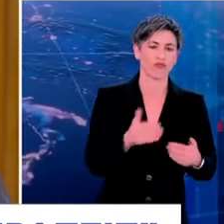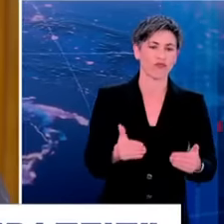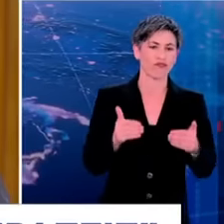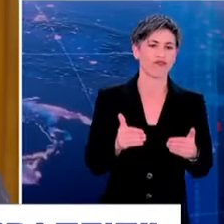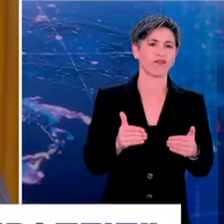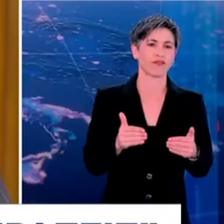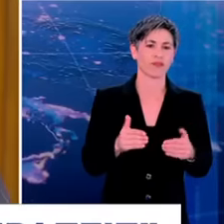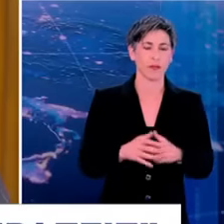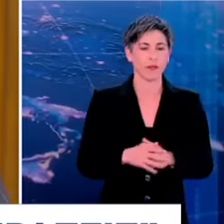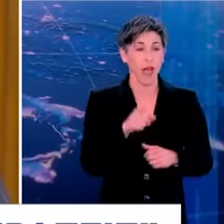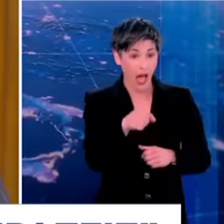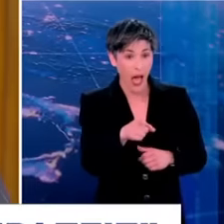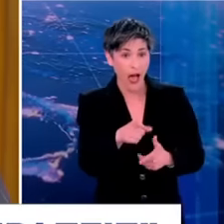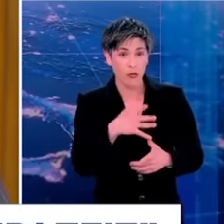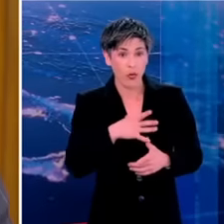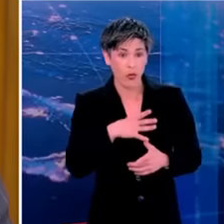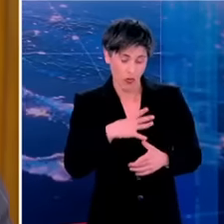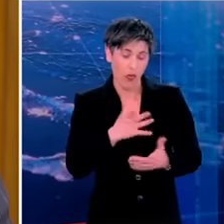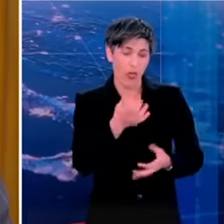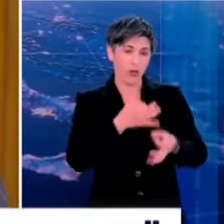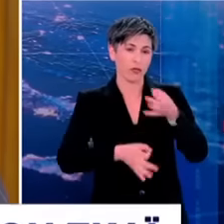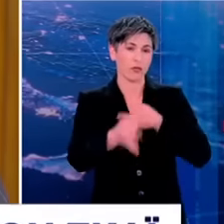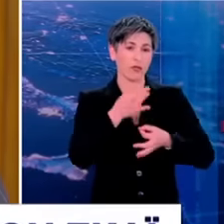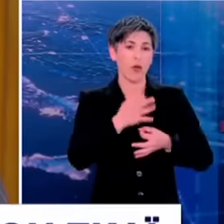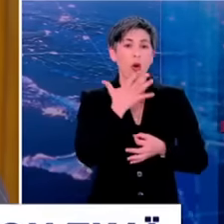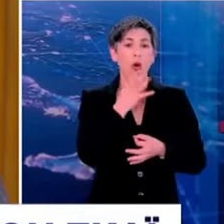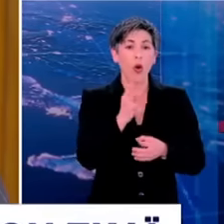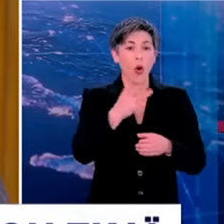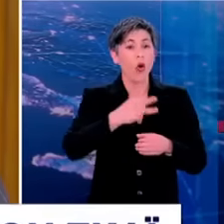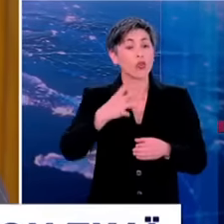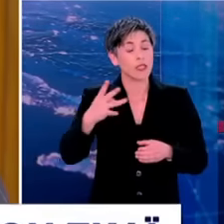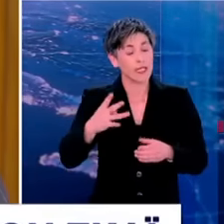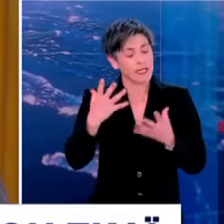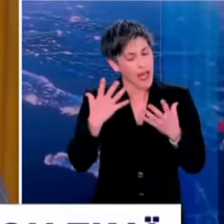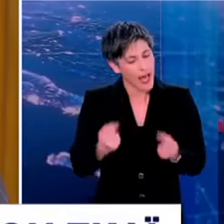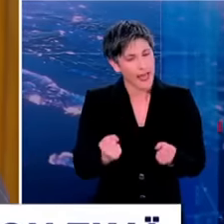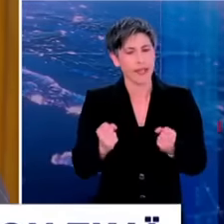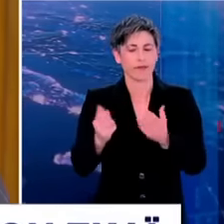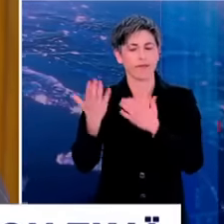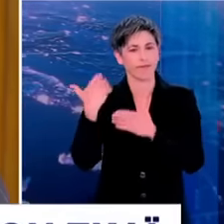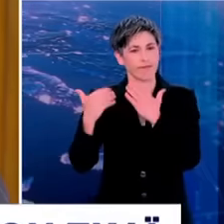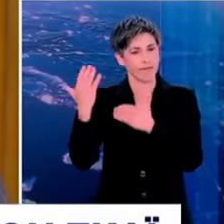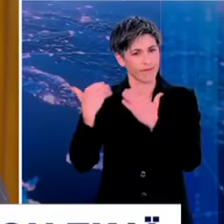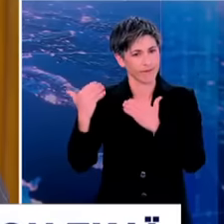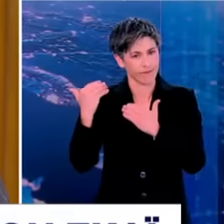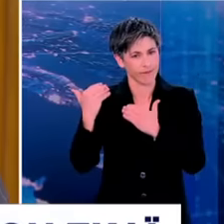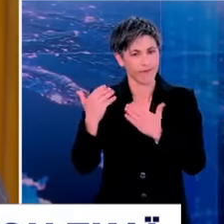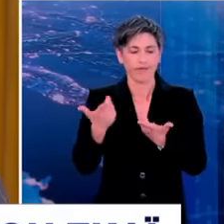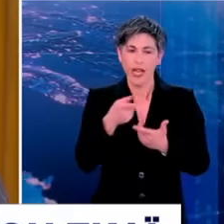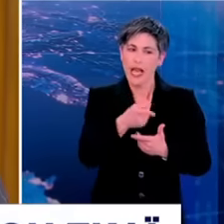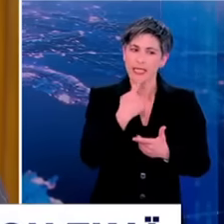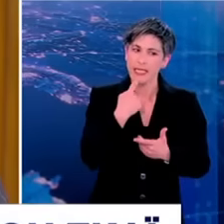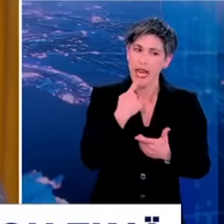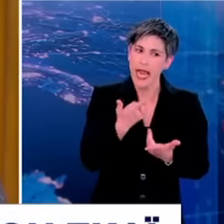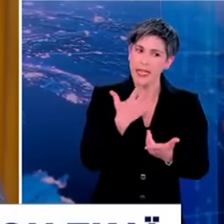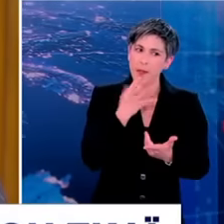να μας το εξηγήσετε αυτό, γιατί ο ΣΥΡΙΖΑ έχει πολλές συγκεκριμένες ιστορικές καταβολές και υπενήσεστε ότι φλερτάρει με